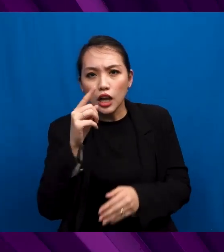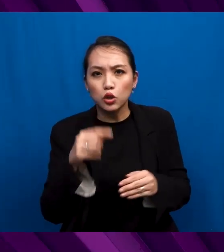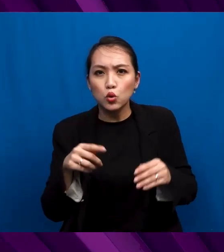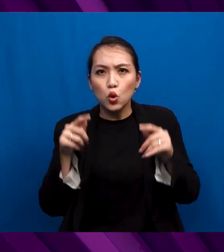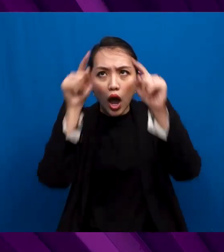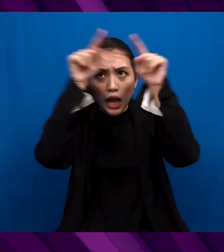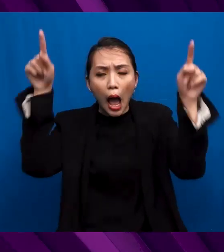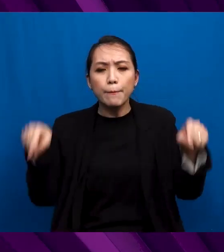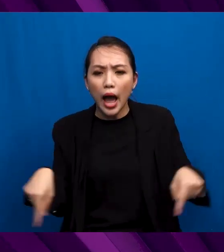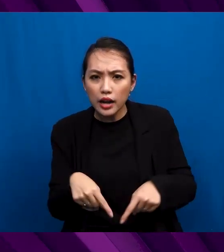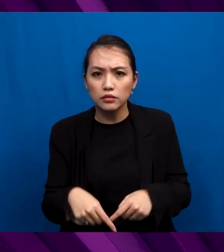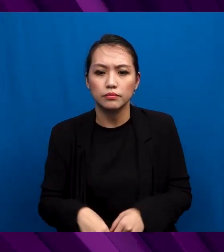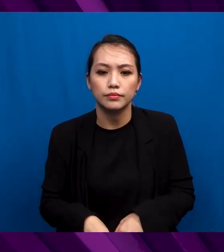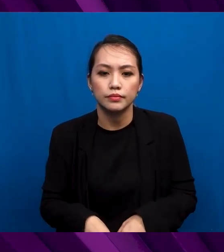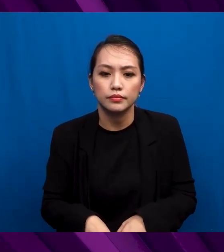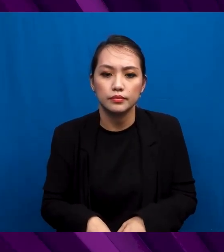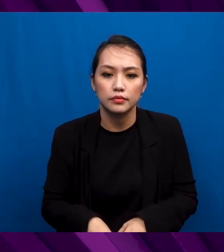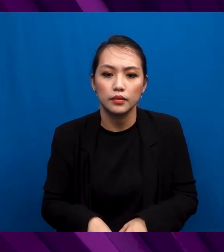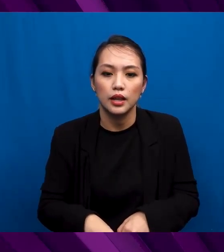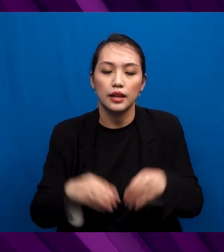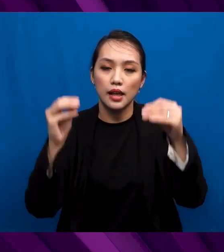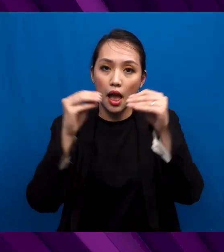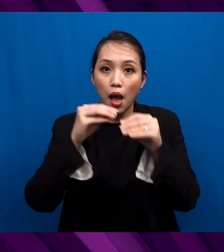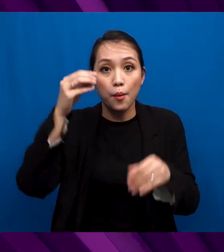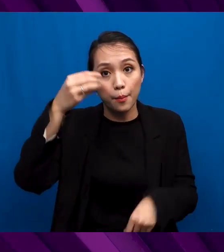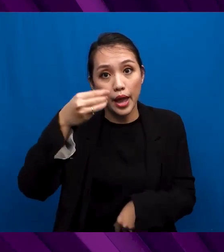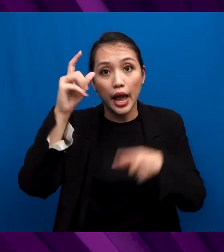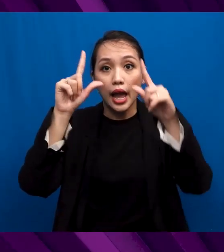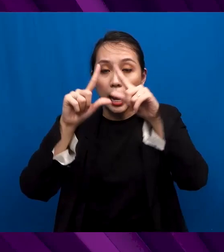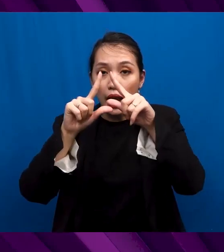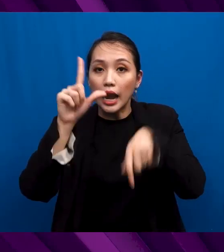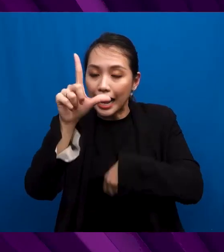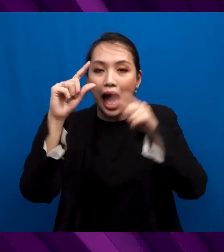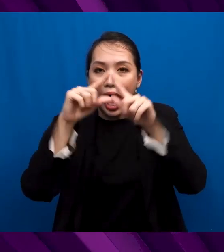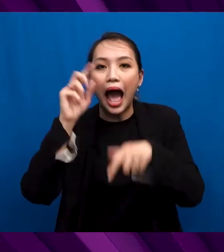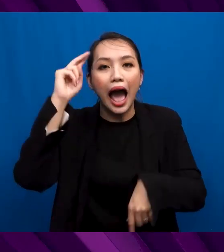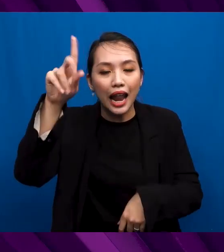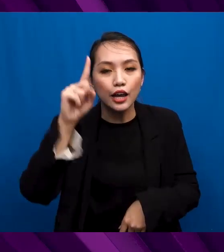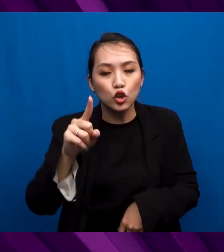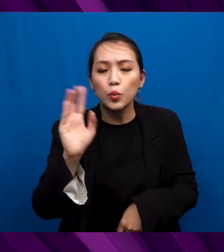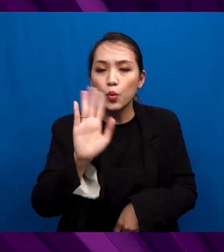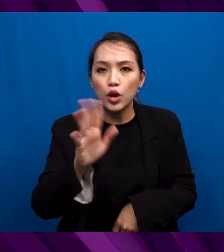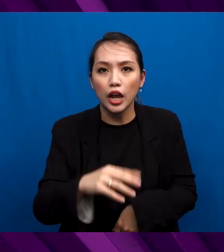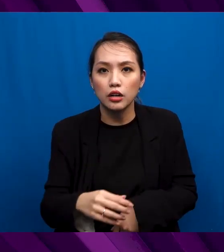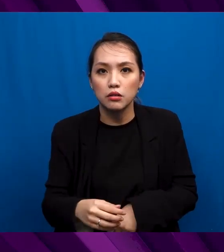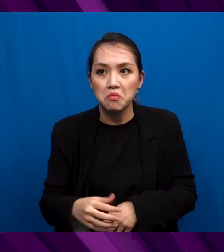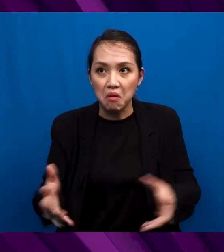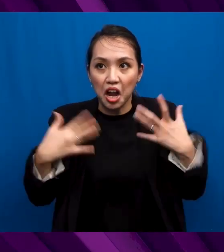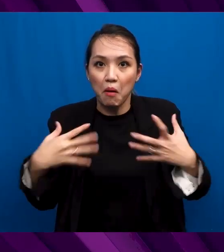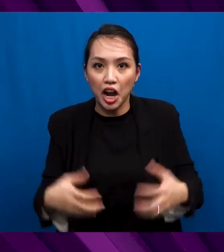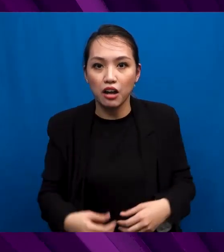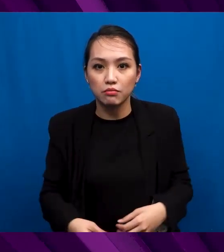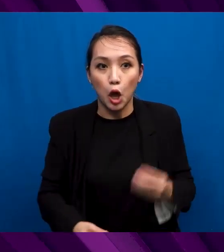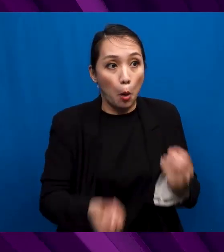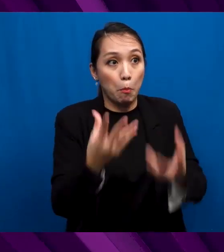perlu terus datang ke mereka, lalu pukuli mereka, bakar kamarnya, jangan. Buat apa bela Allah seperti itu? Tapi